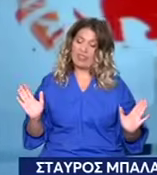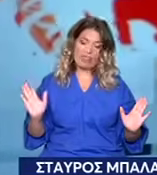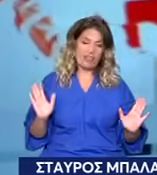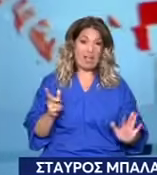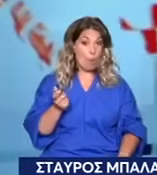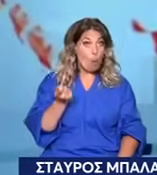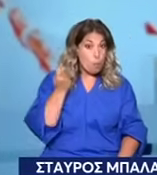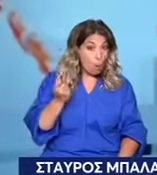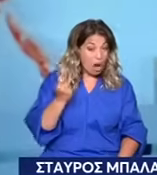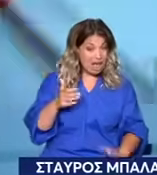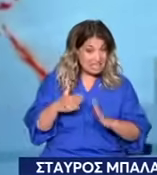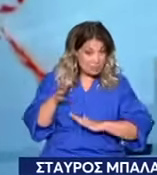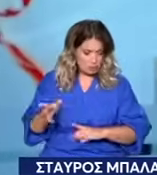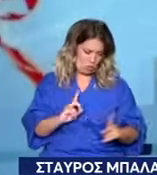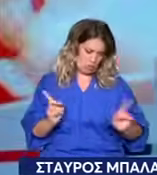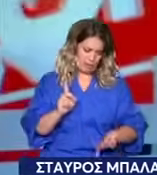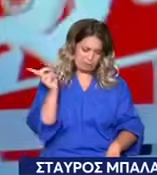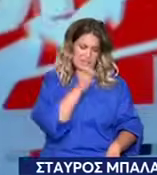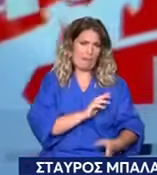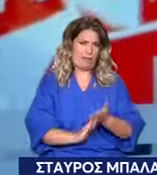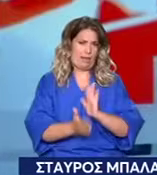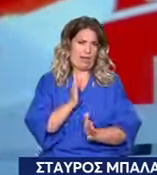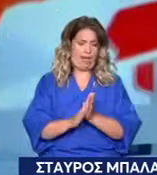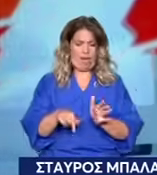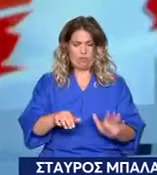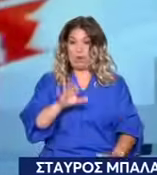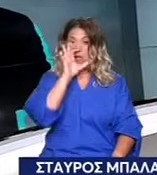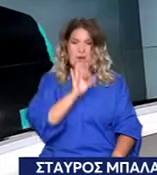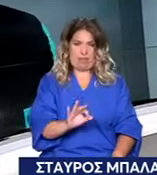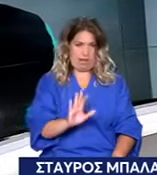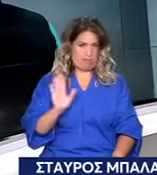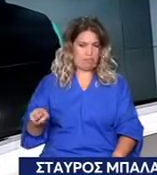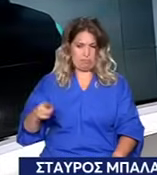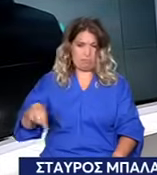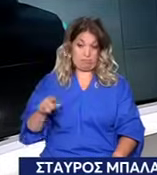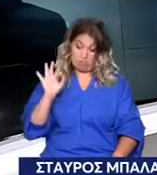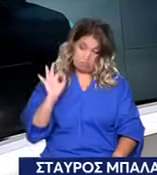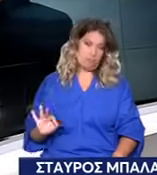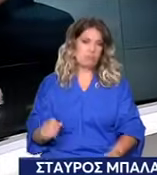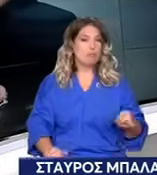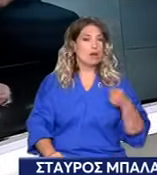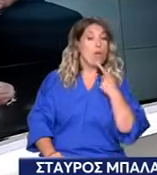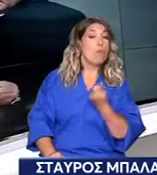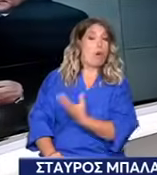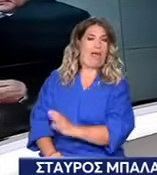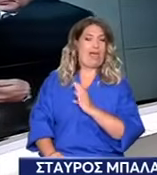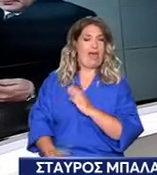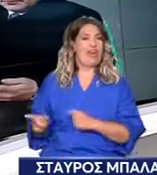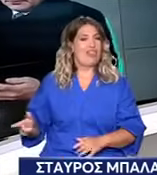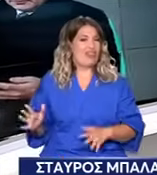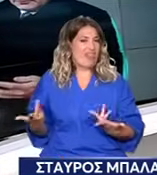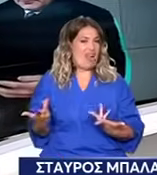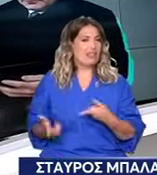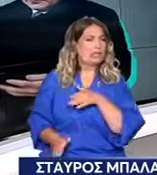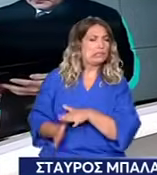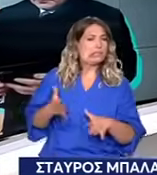πολλά χρήματα στο σπίτι. Αυτό λοιπόν είναι που λέει το περιβάλλον της, άρα και εμείς αυτό μεταφέρουμε και από αυτού κάνουμε τα σχόλια. Ακριβώς.